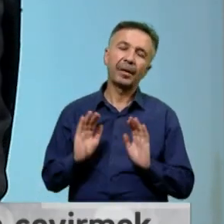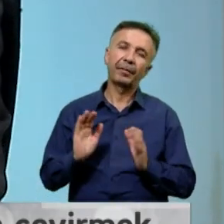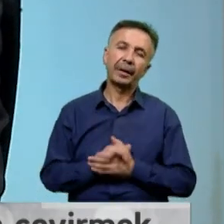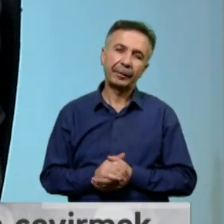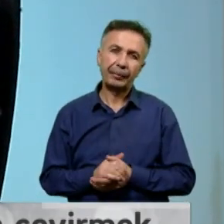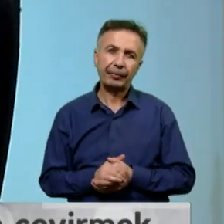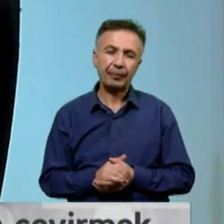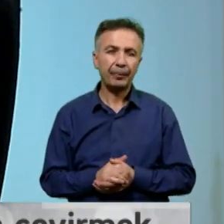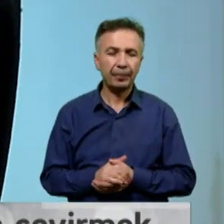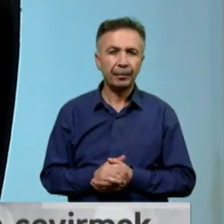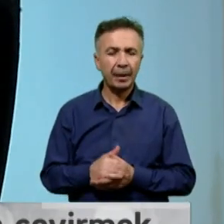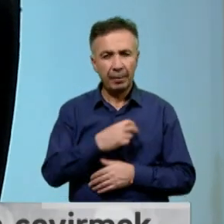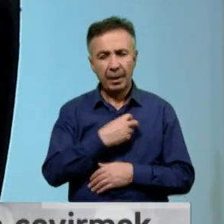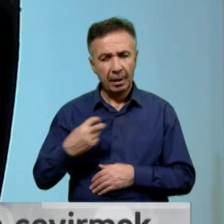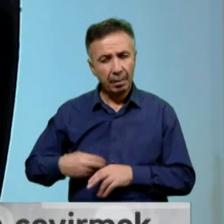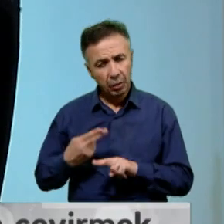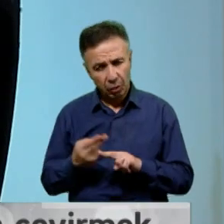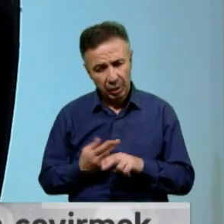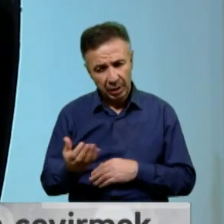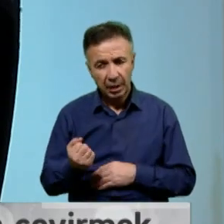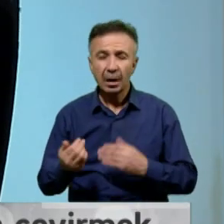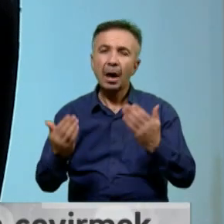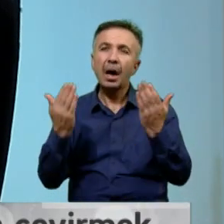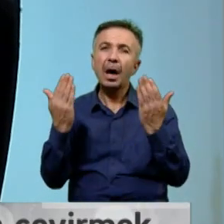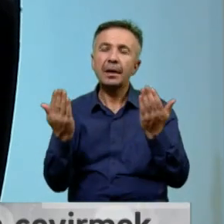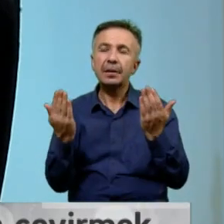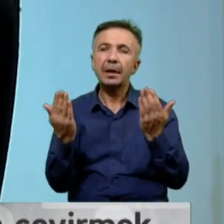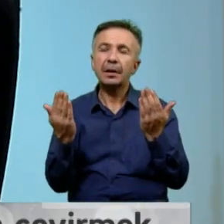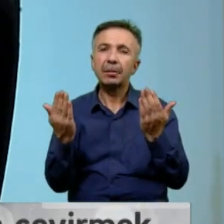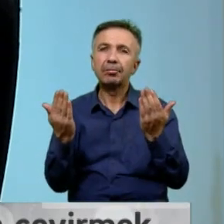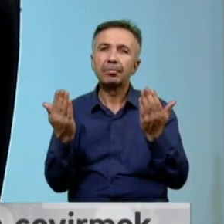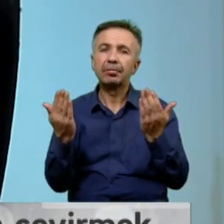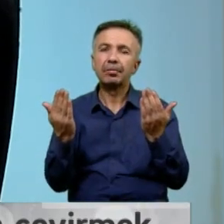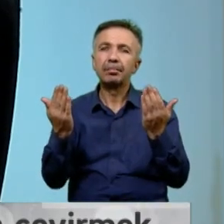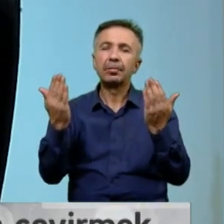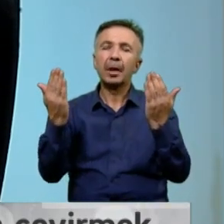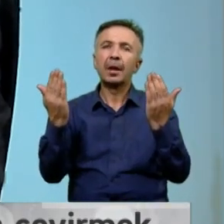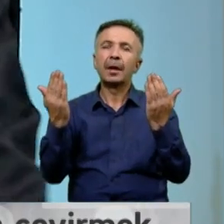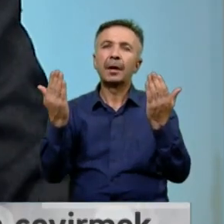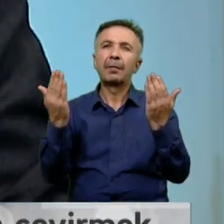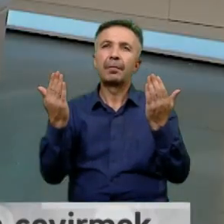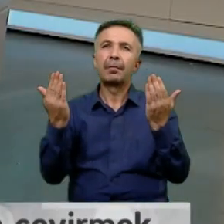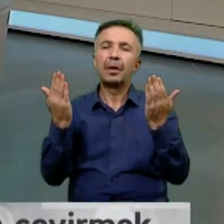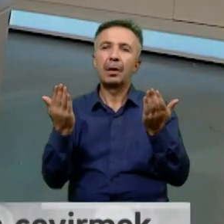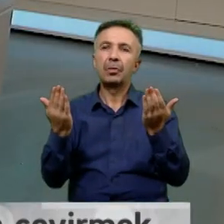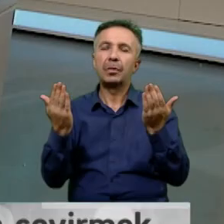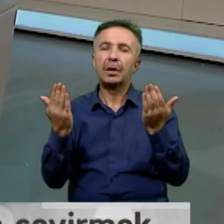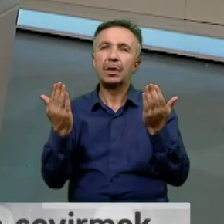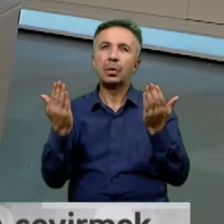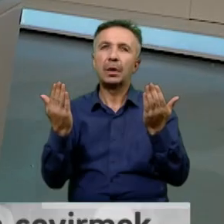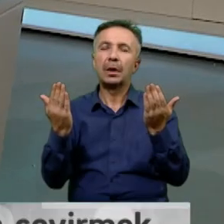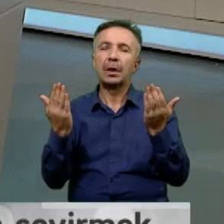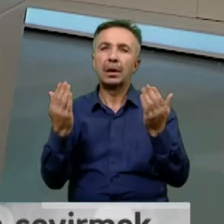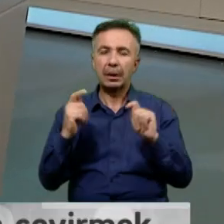uygulama nedir? Aynı hizada. Aynı hizada ve avuç içi yukarı tabii bakacak. Olarak böyle avuç içi yukarıda olması şeklinde